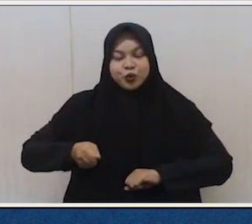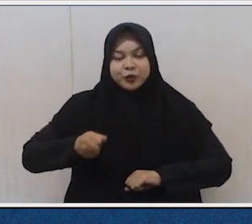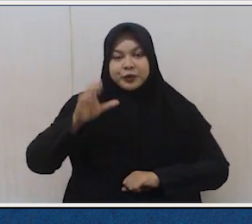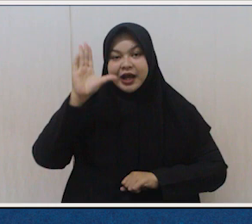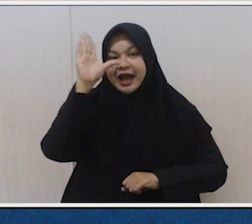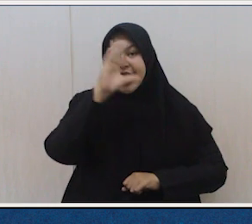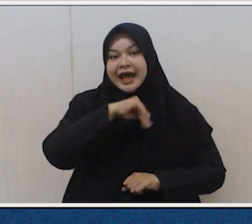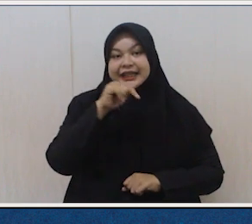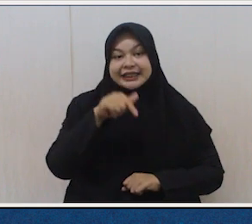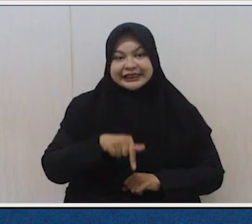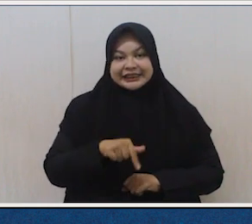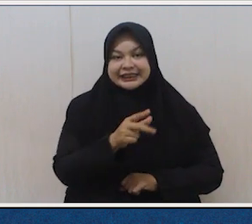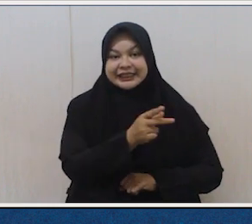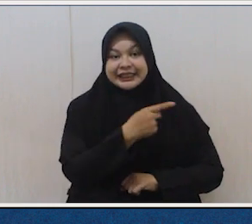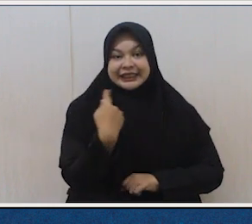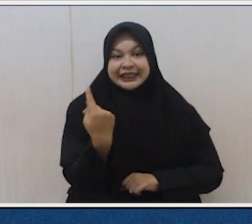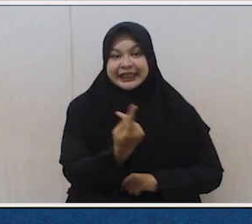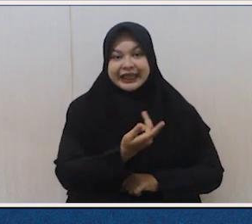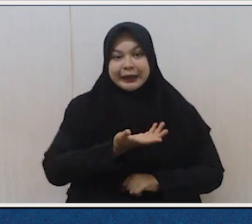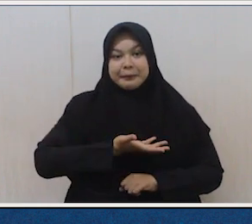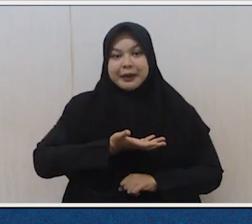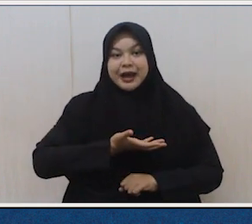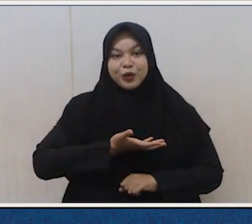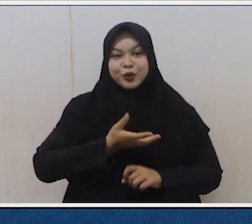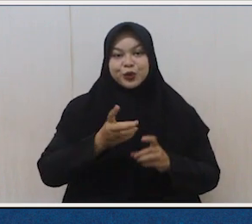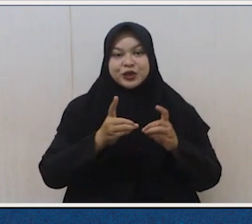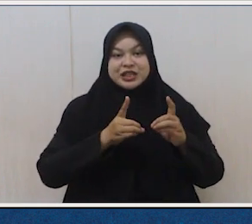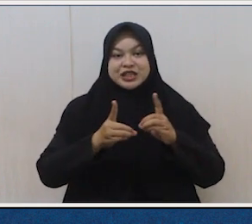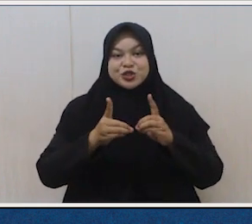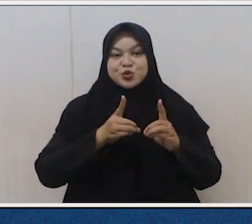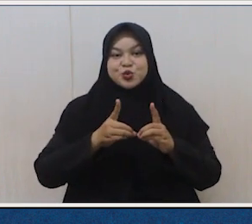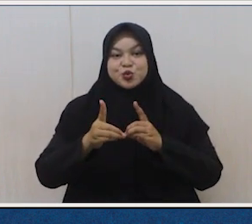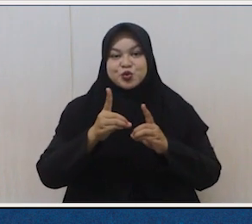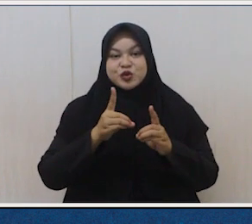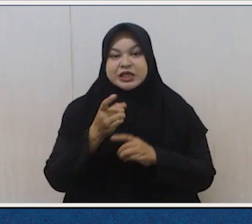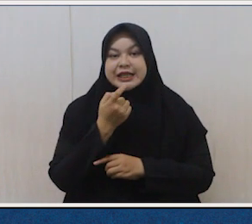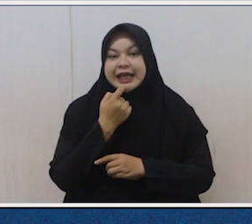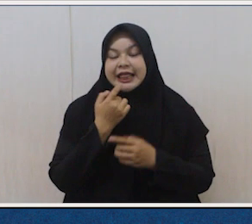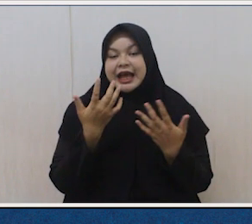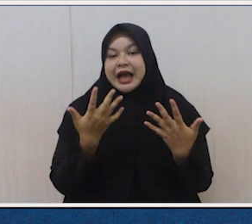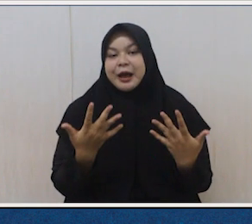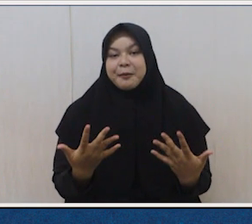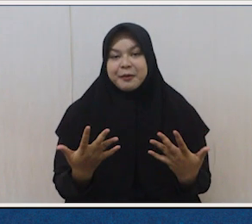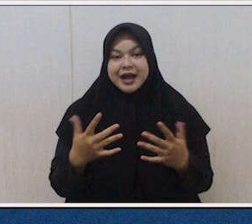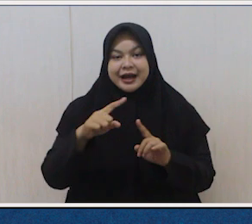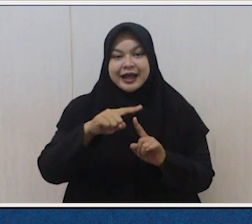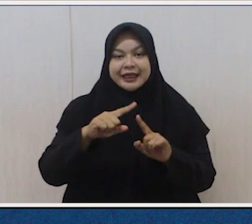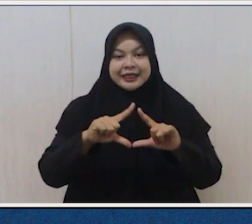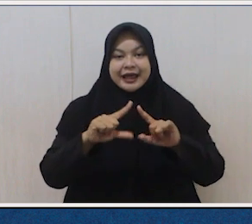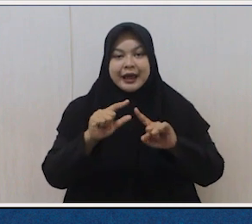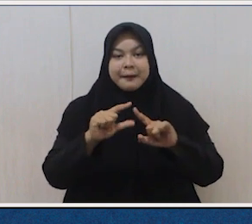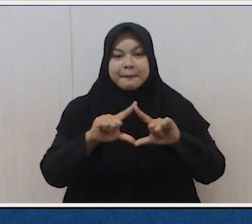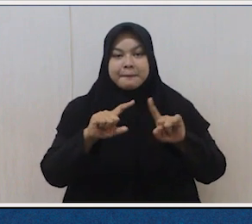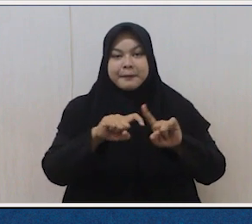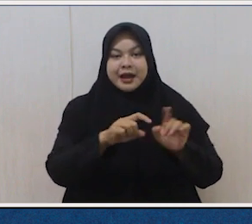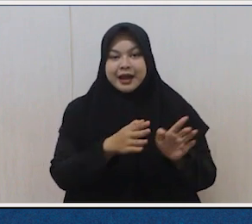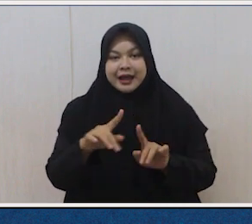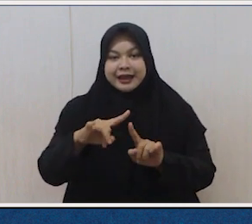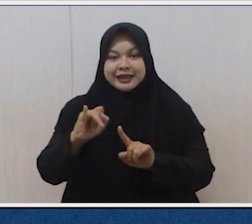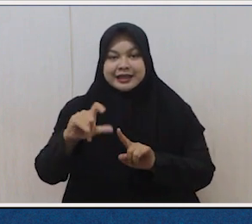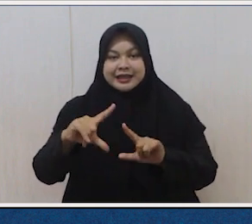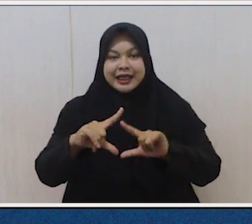ini kita akan diskusi terkait dengan tapak tilas advokasi Peraturan